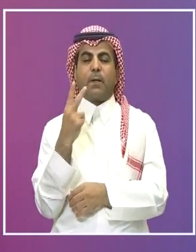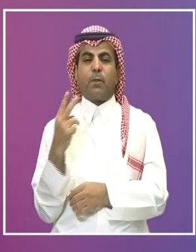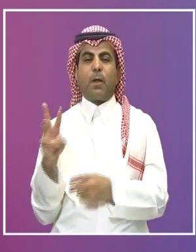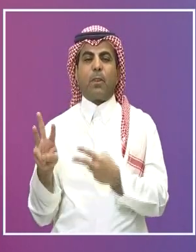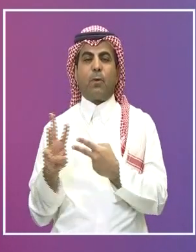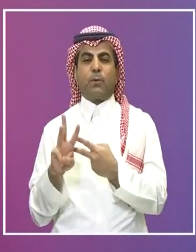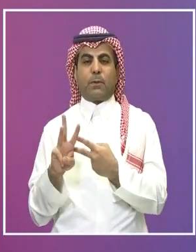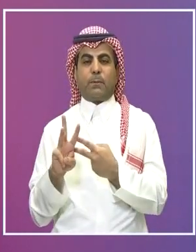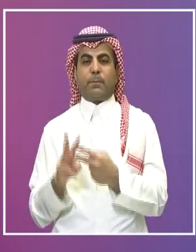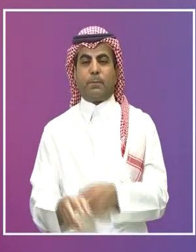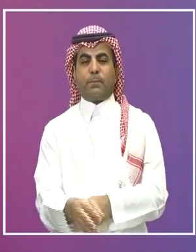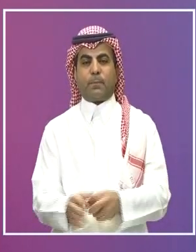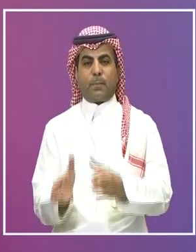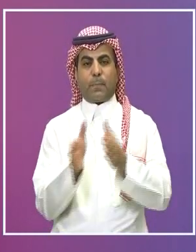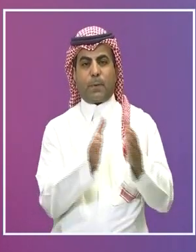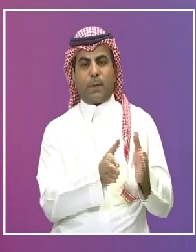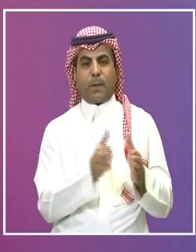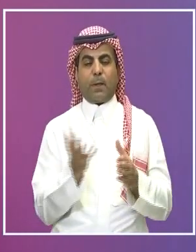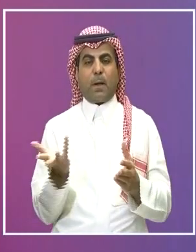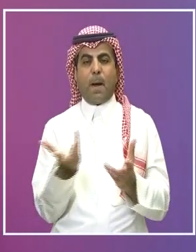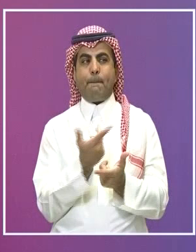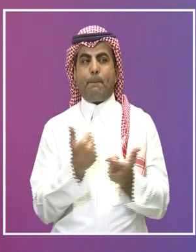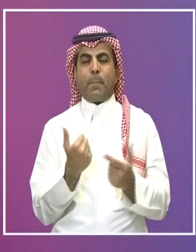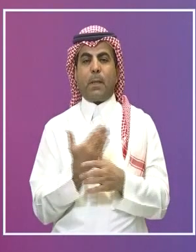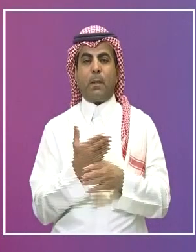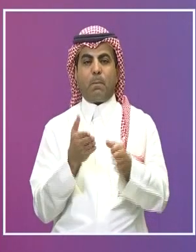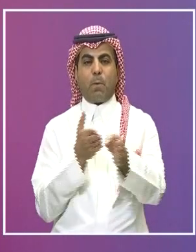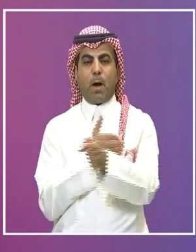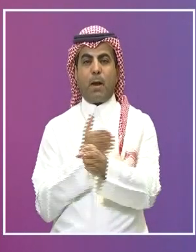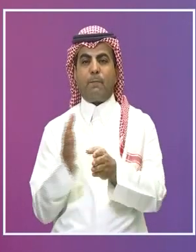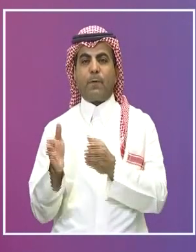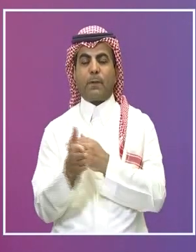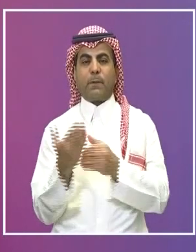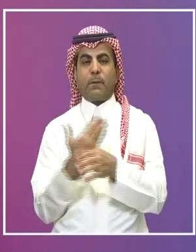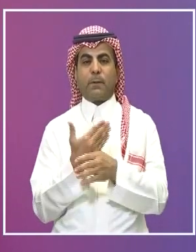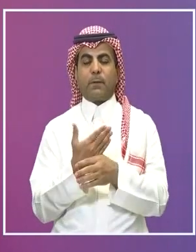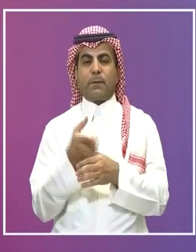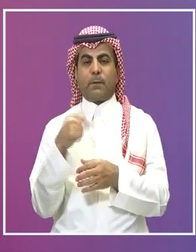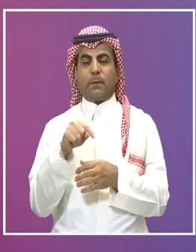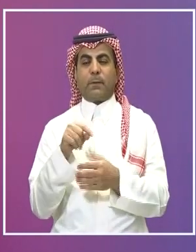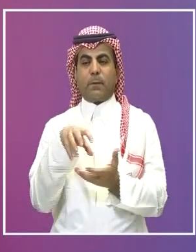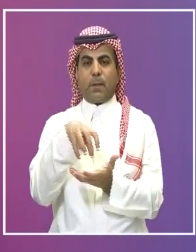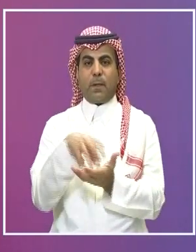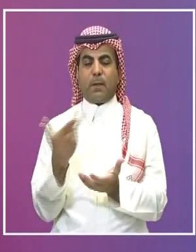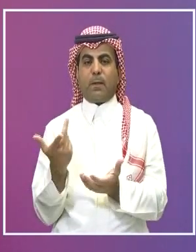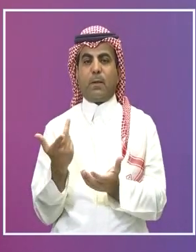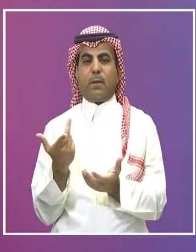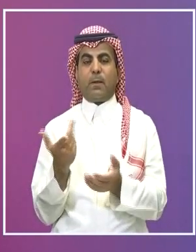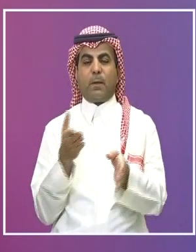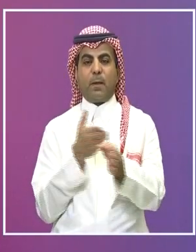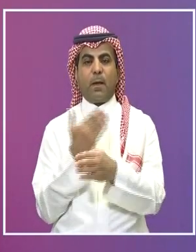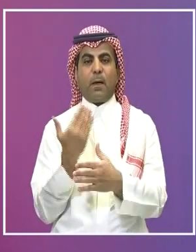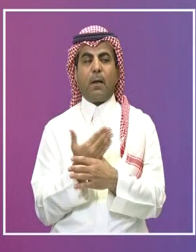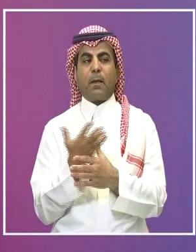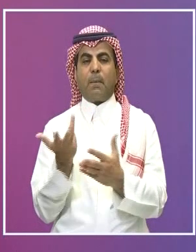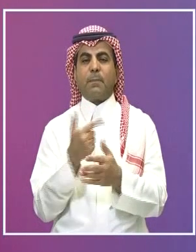22,223 بلاغا. أيضا بلغ إجمالي مخالفات الإجراءات الاحترازية سواء على المنشآت أو على الأفراد أكثر